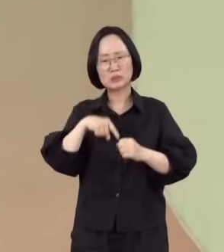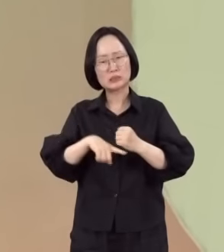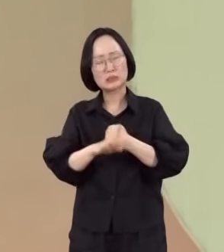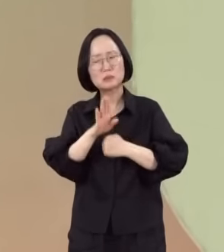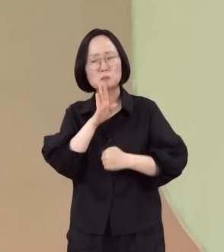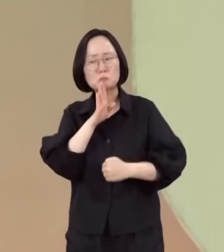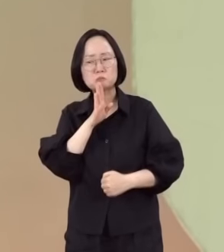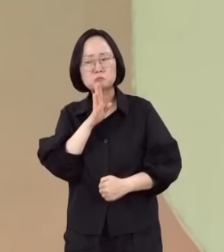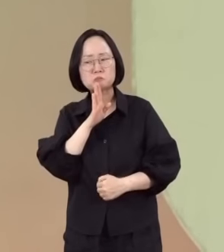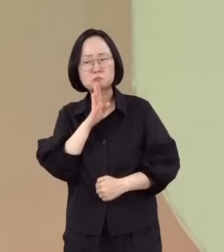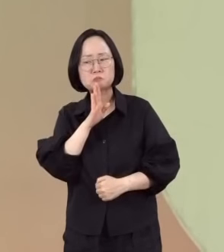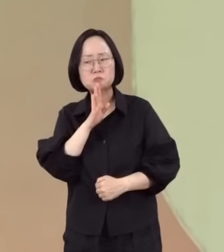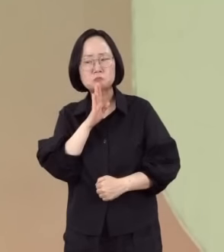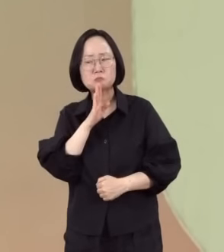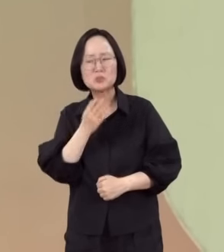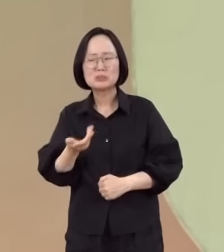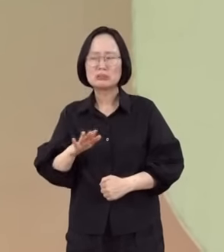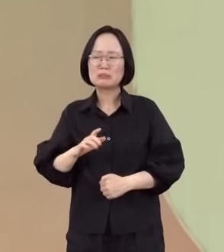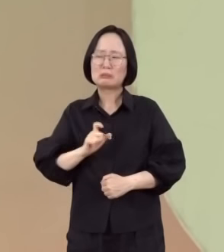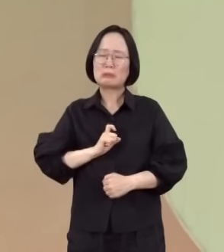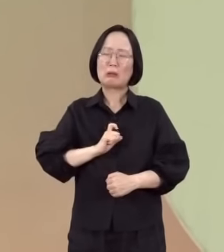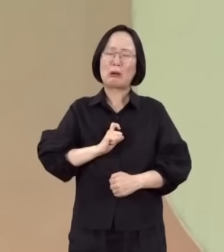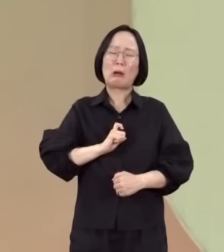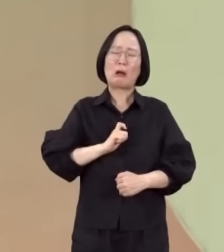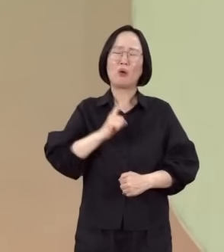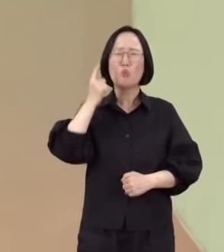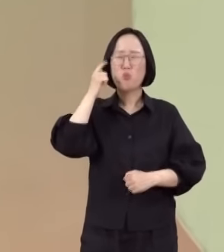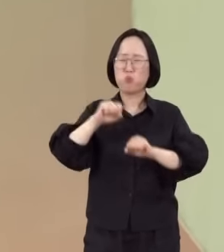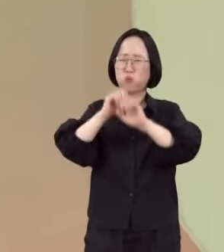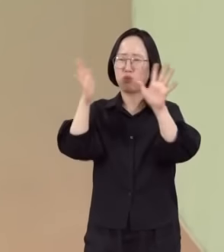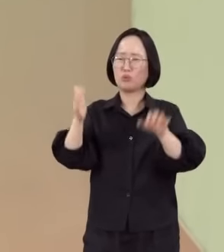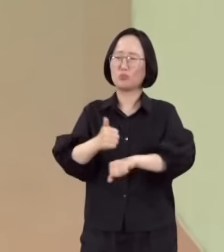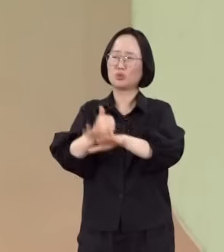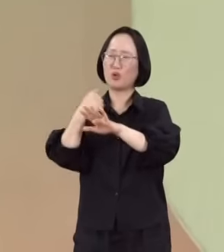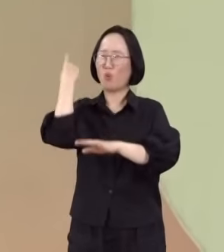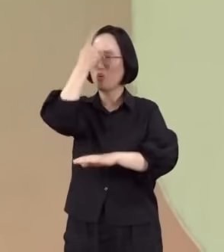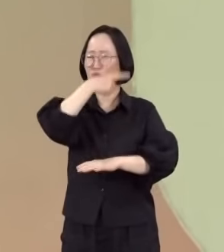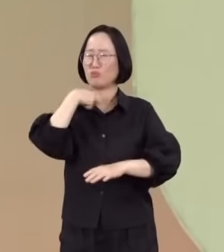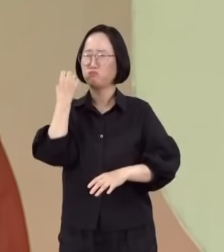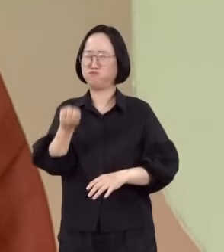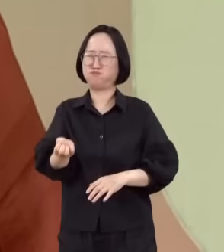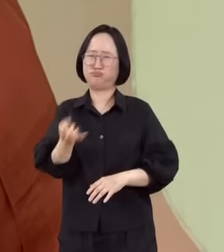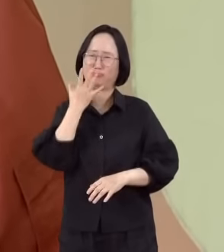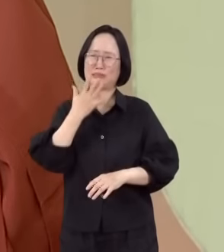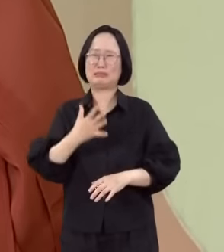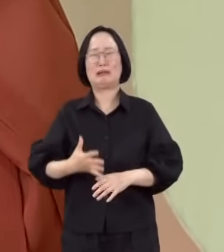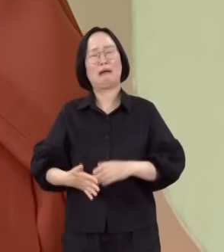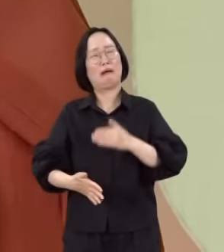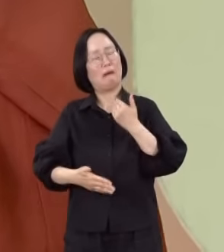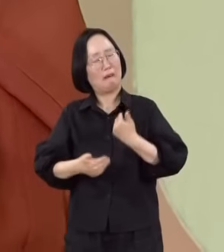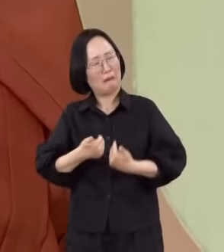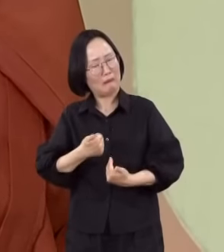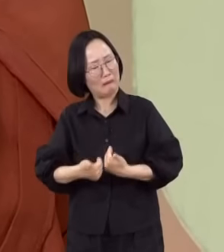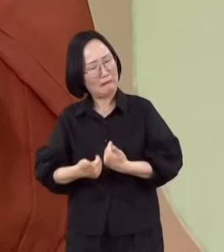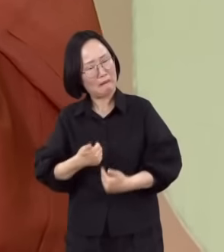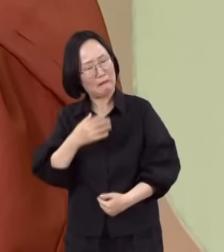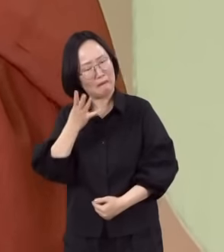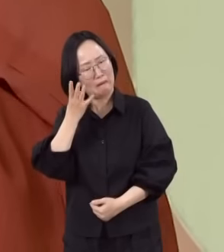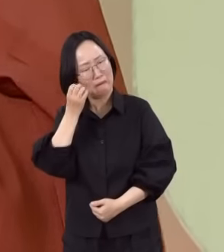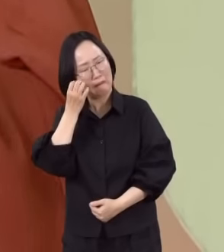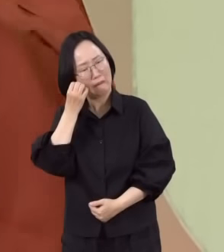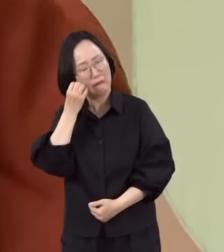찝찝하게 왜 저렇게 못 생기셨을까요 이한 거예요 아 왜 저렇게 못생겼을까 여러분 관세 보살님이